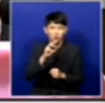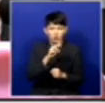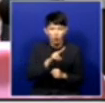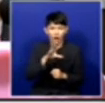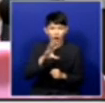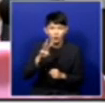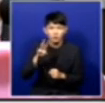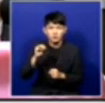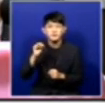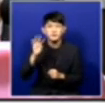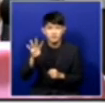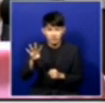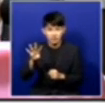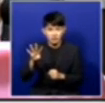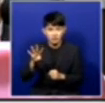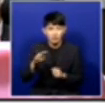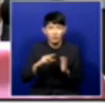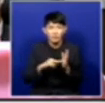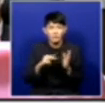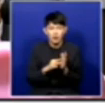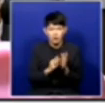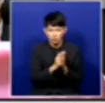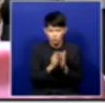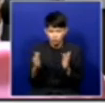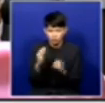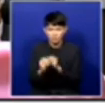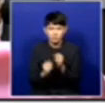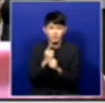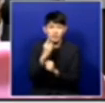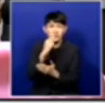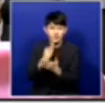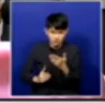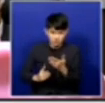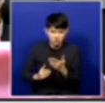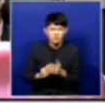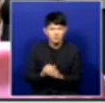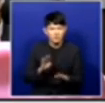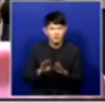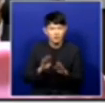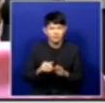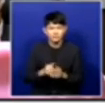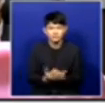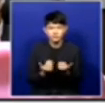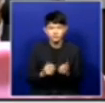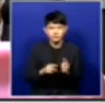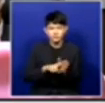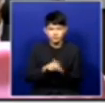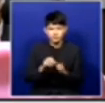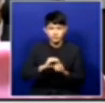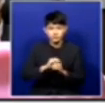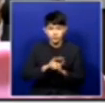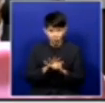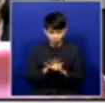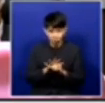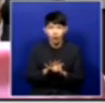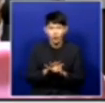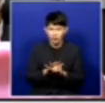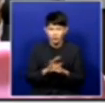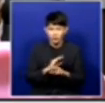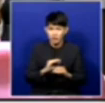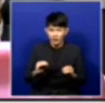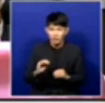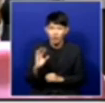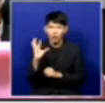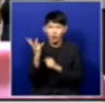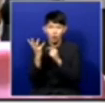2564หมายถึงจากนี้ไปอีกประมาณปีครึ่งครับสถานการณ์ของโลกและเศรษฐกิจของไทยถึงจะสาม